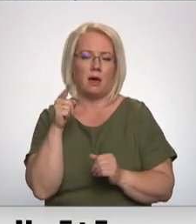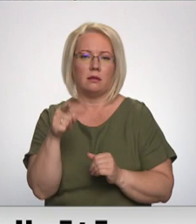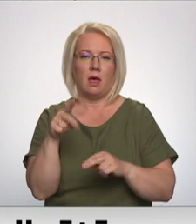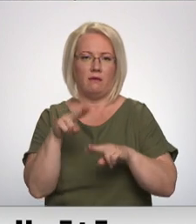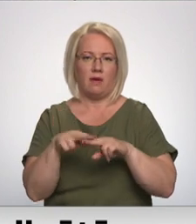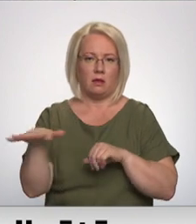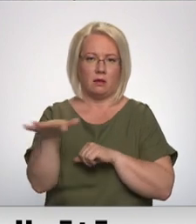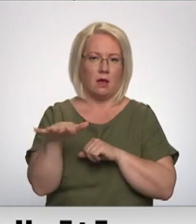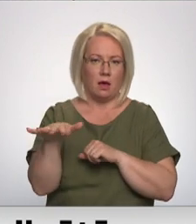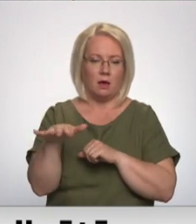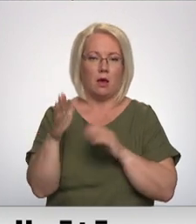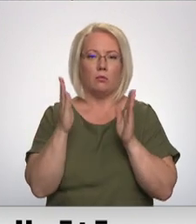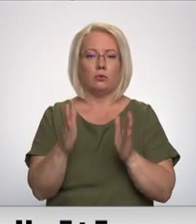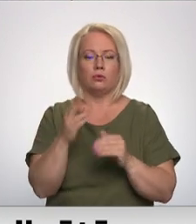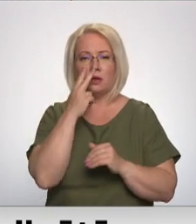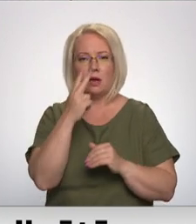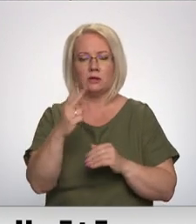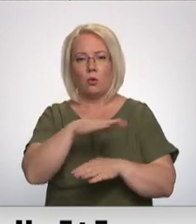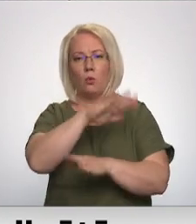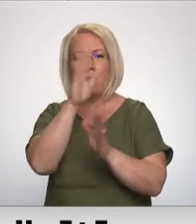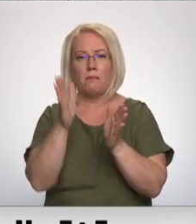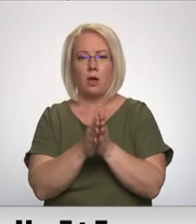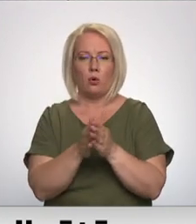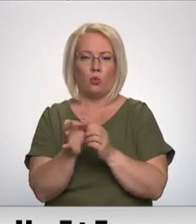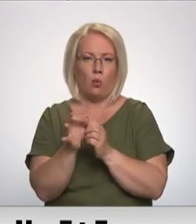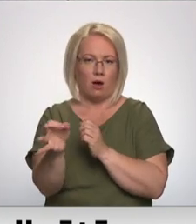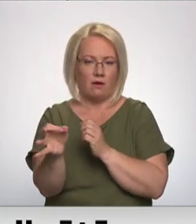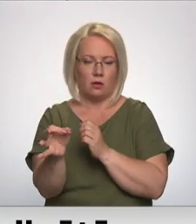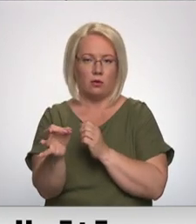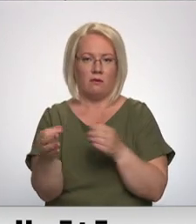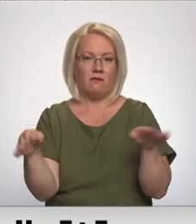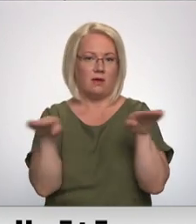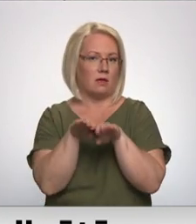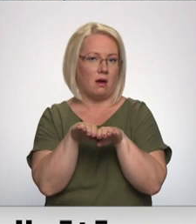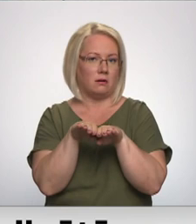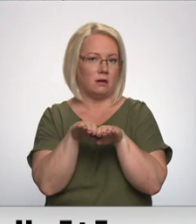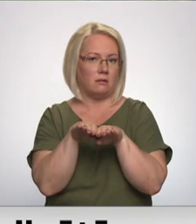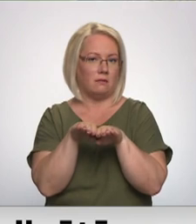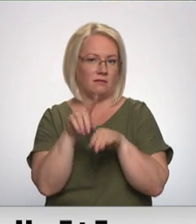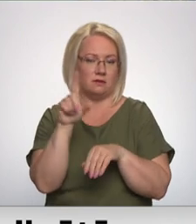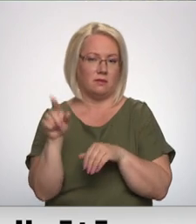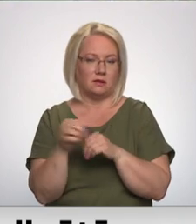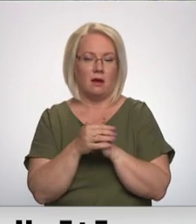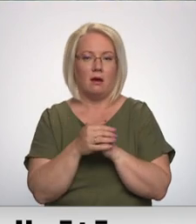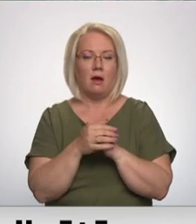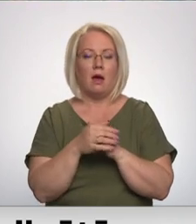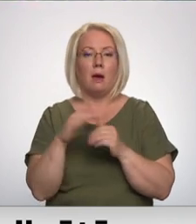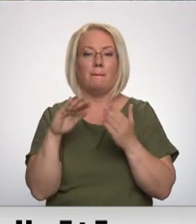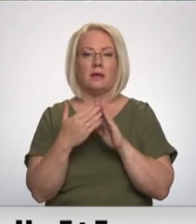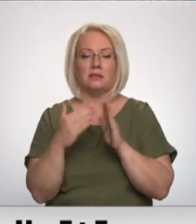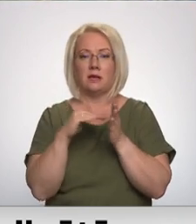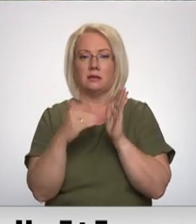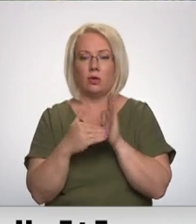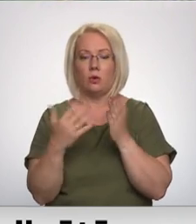vietai. Jā, tad mums jāskatās uz visu kopējo novadu vienādi, vienlīdzīgi daudz maz. Šogad pilsētas